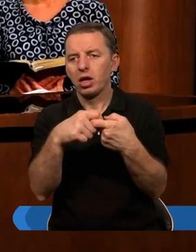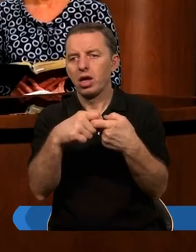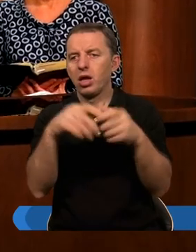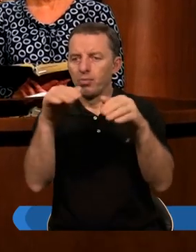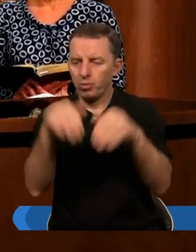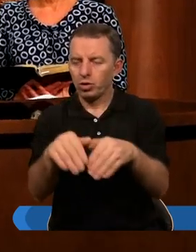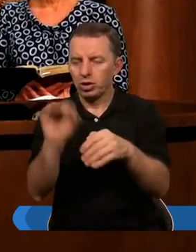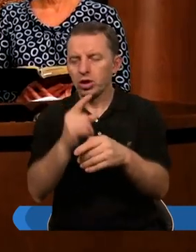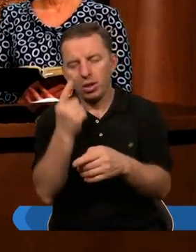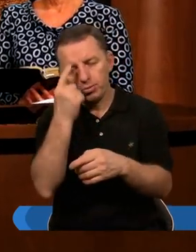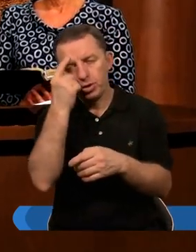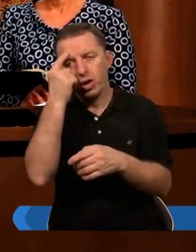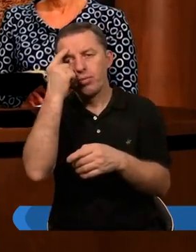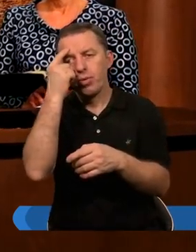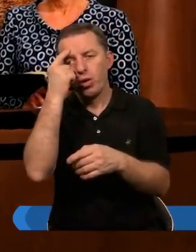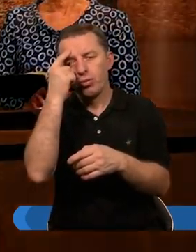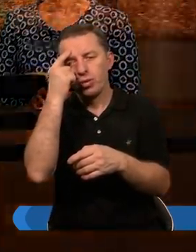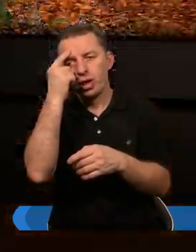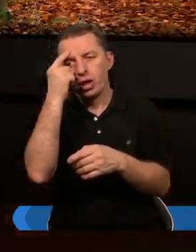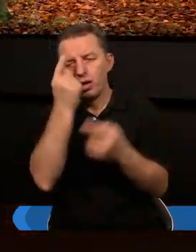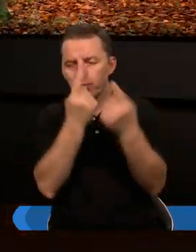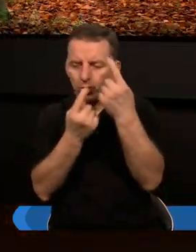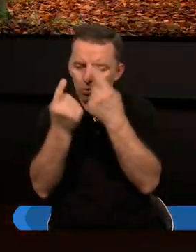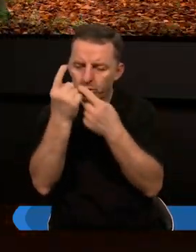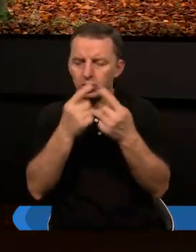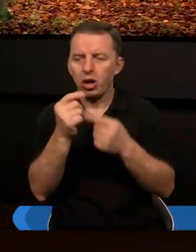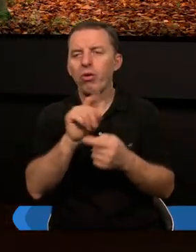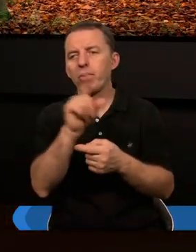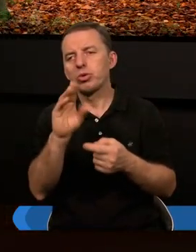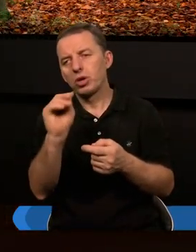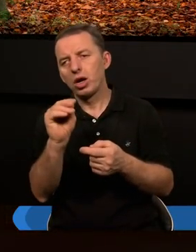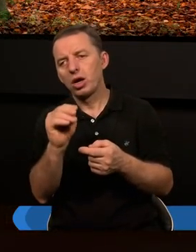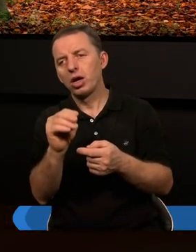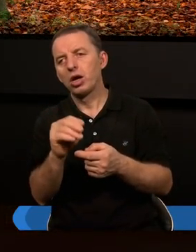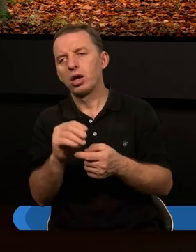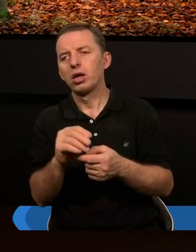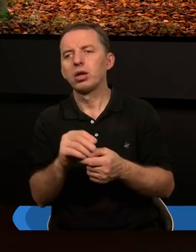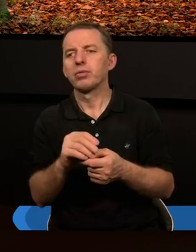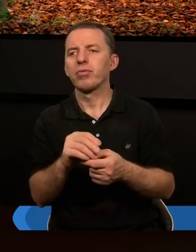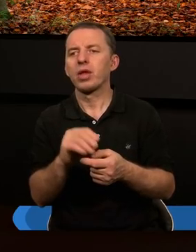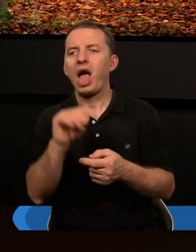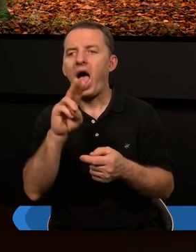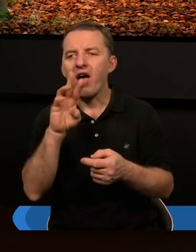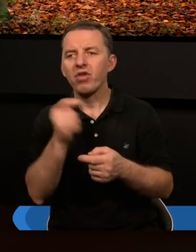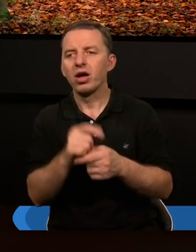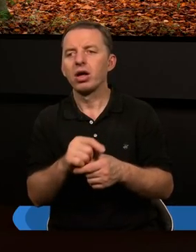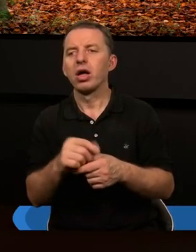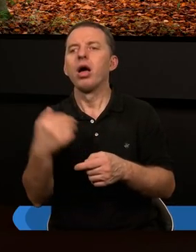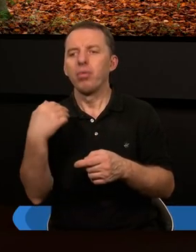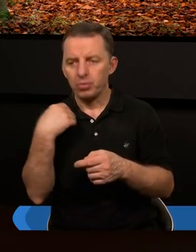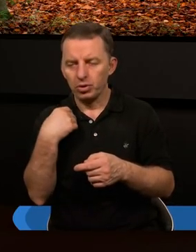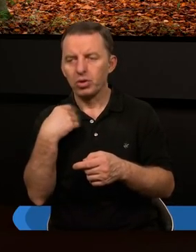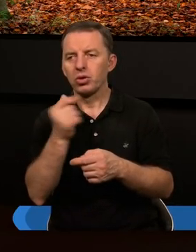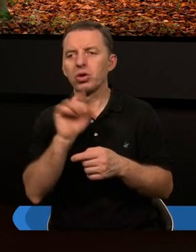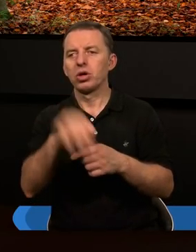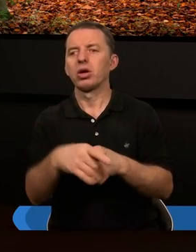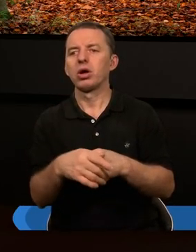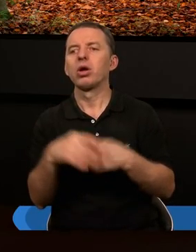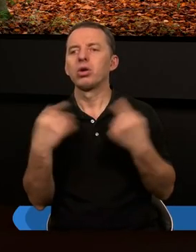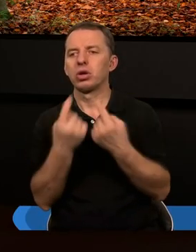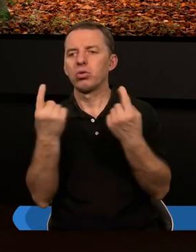może jeszcze przypomnę, bo tak jak już pomyślałam, że Noe na przykład był jeszcze chyba w gorszej